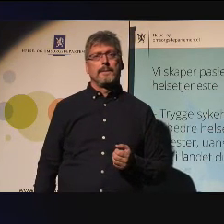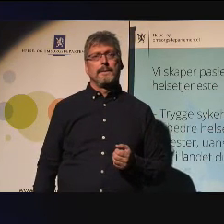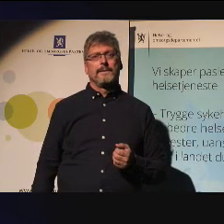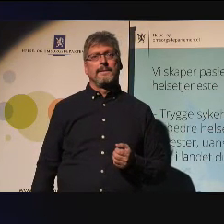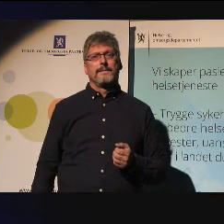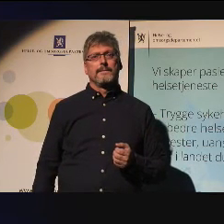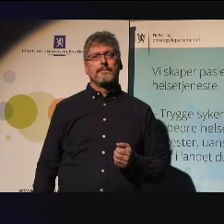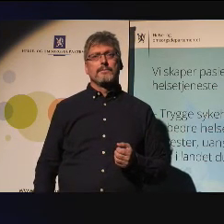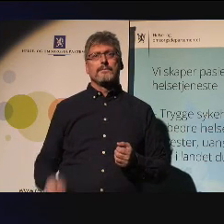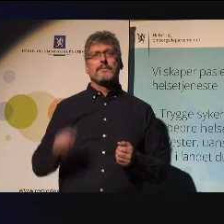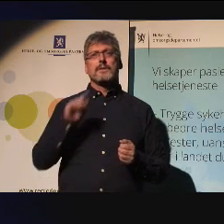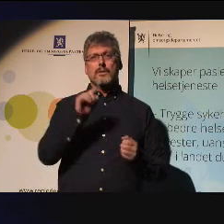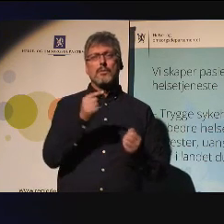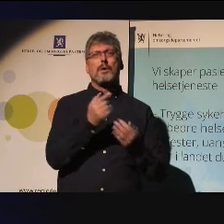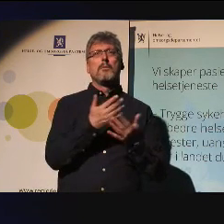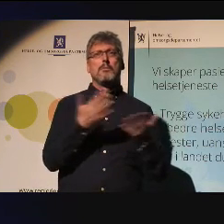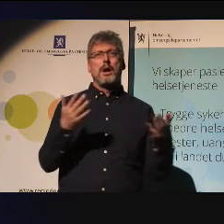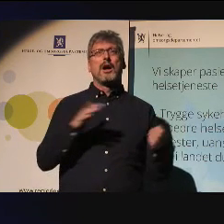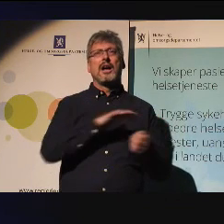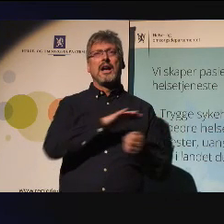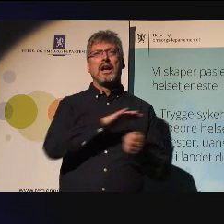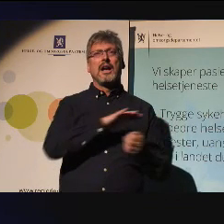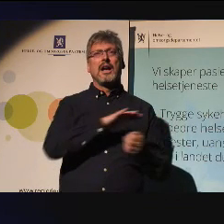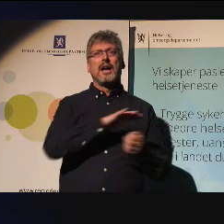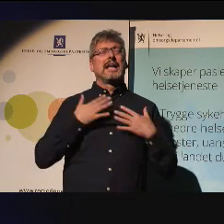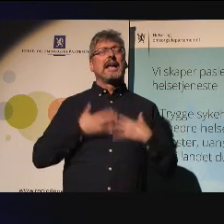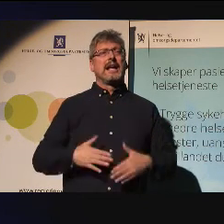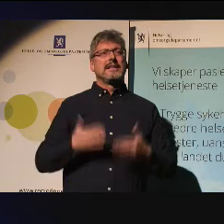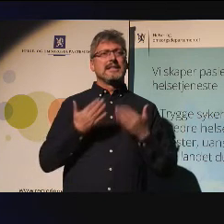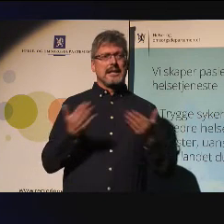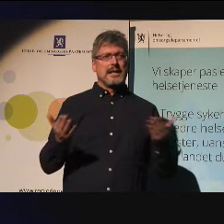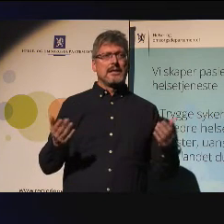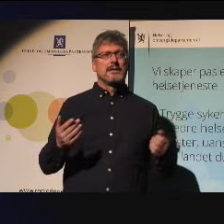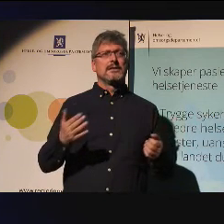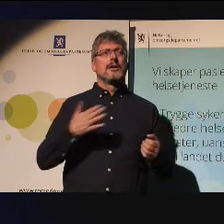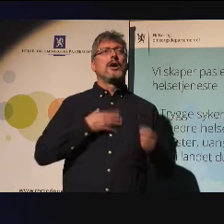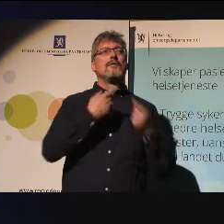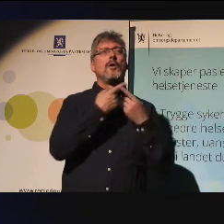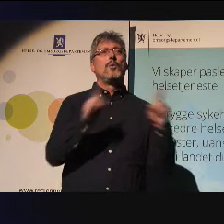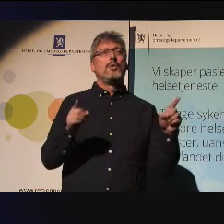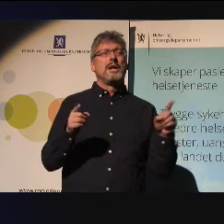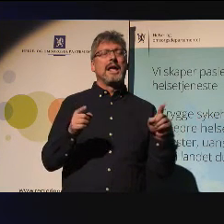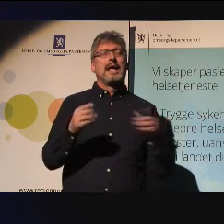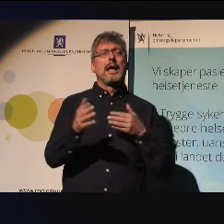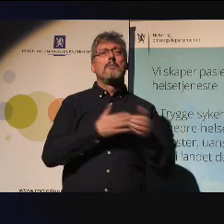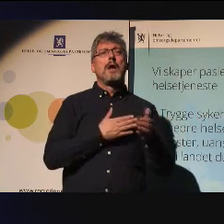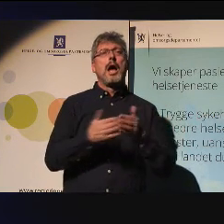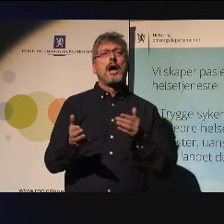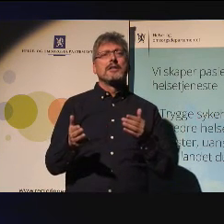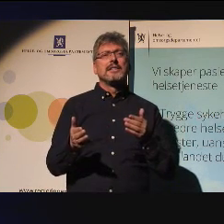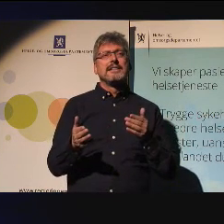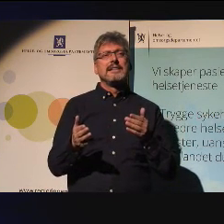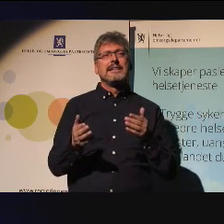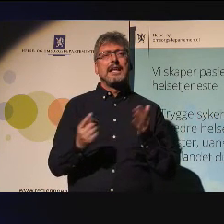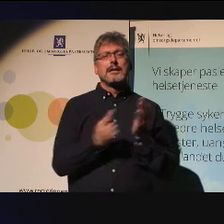På veldig mange områder i helsetjenesten vår så har vi ulike behandlingsalternativer.